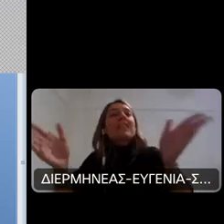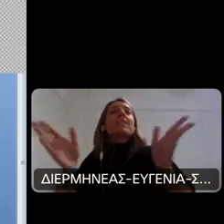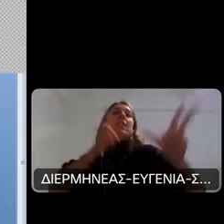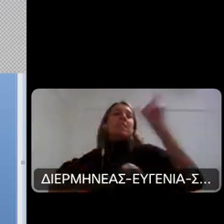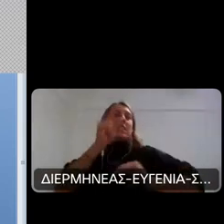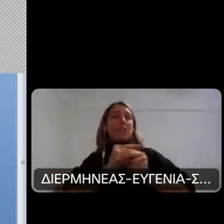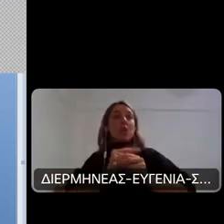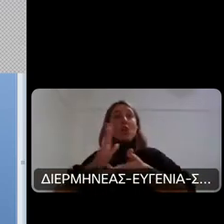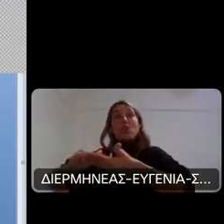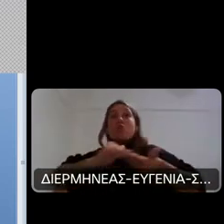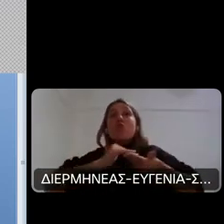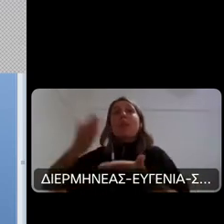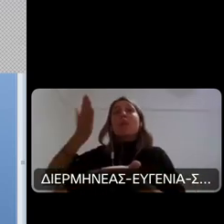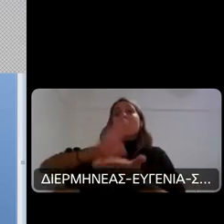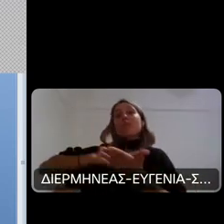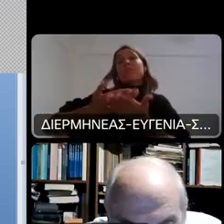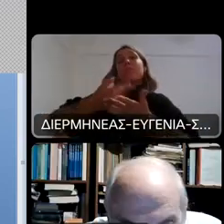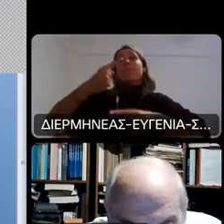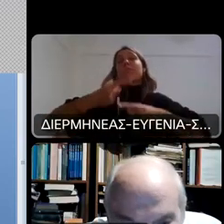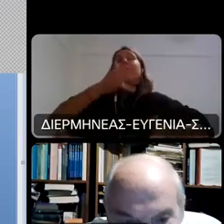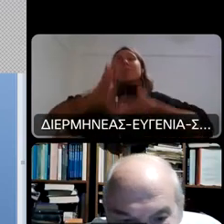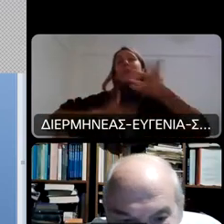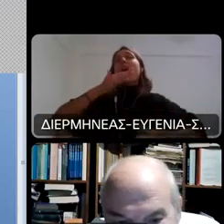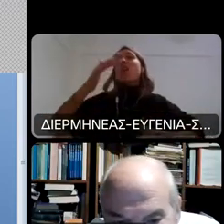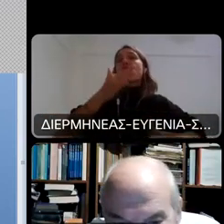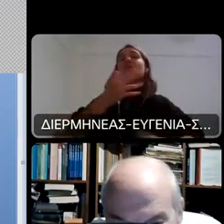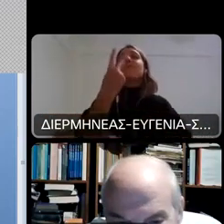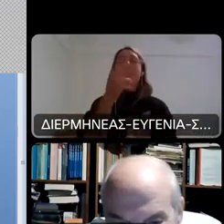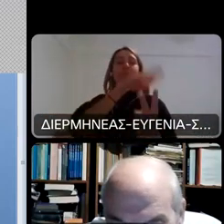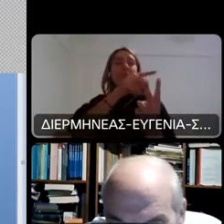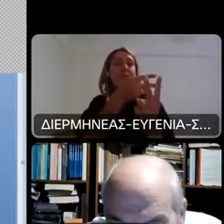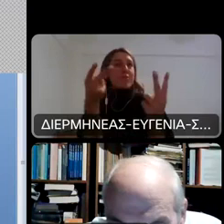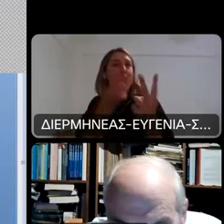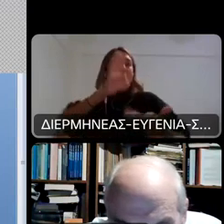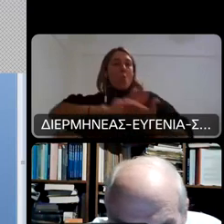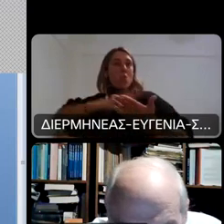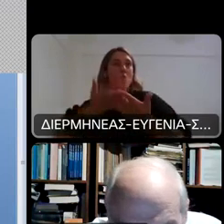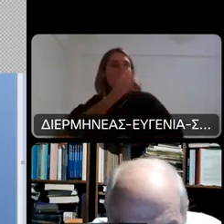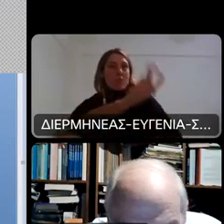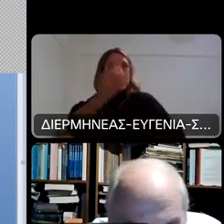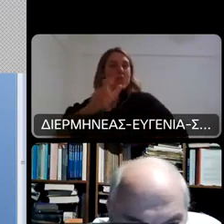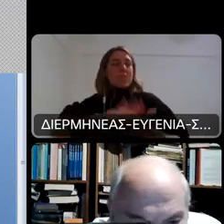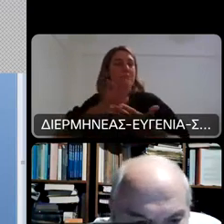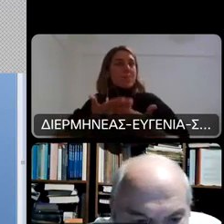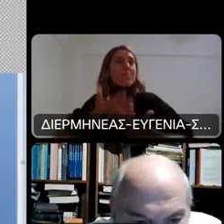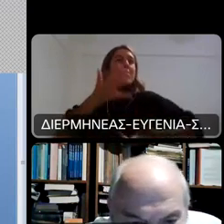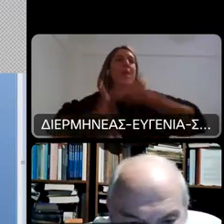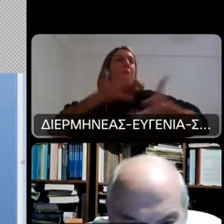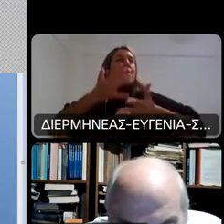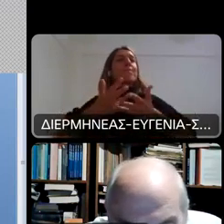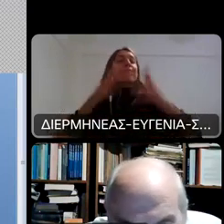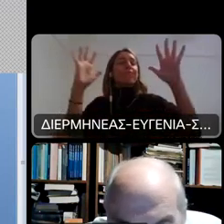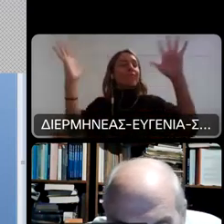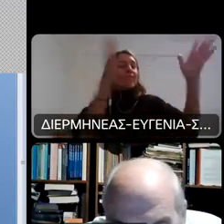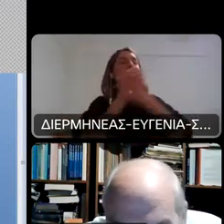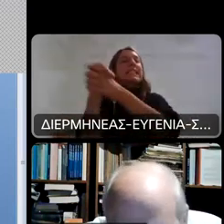Σωματείο Διερμηνέων της Ελληνικής Νοηματικής και στις διερμηνείς της Ελληνικής Νοηματικής Γλώσσας και τέλος σε όλους και